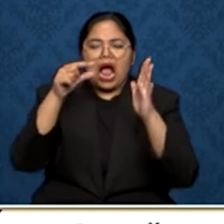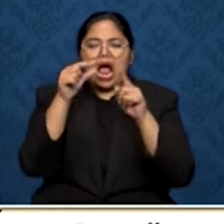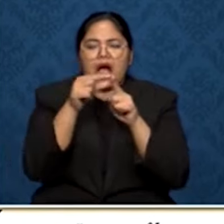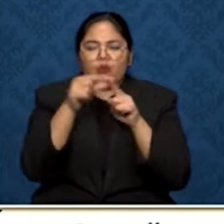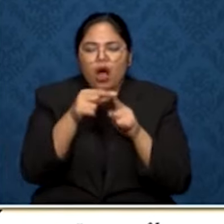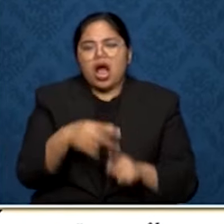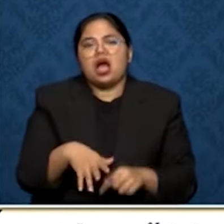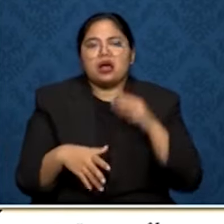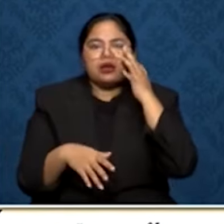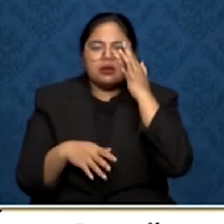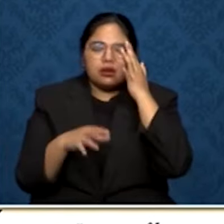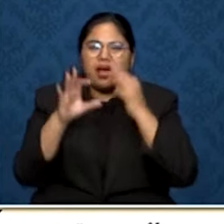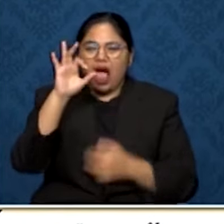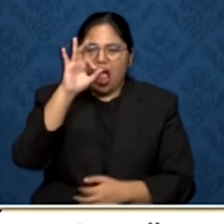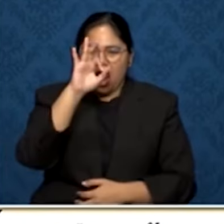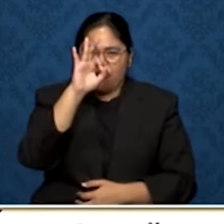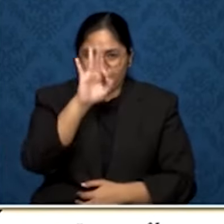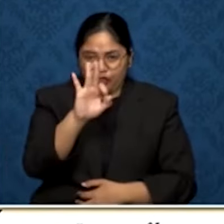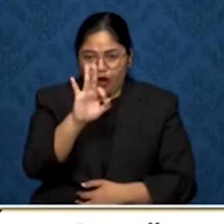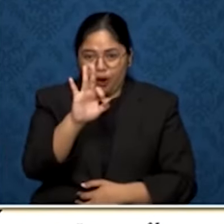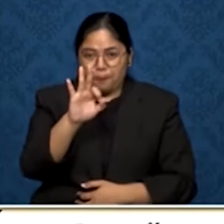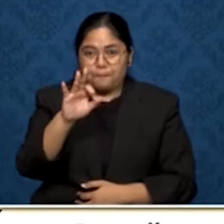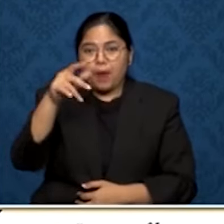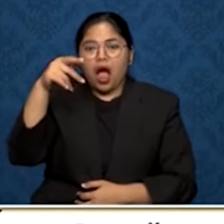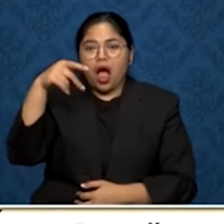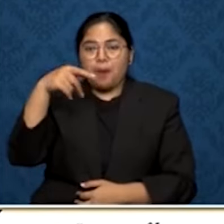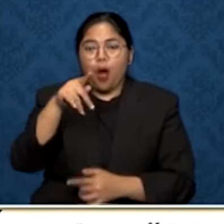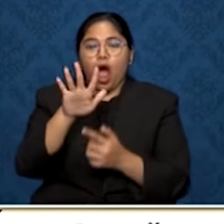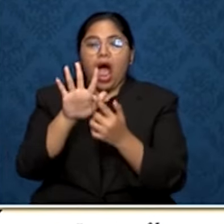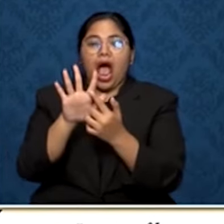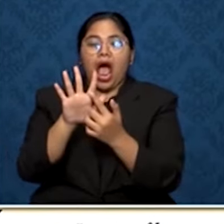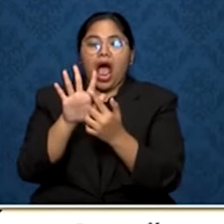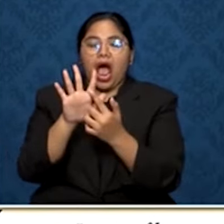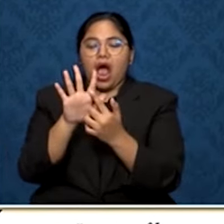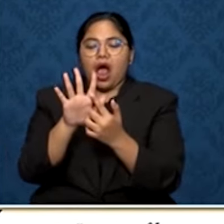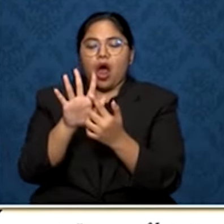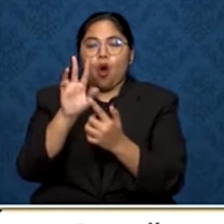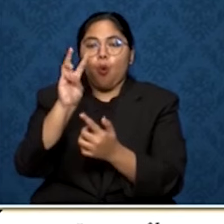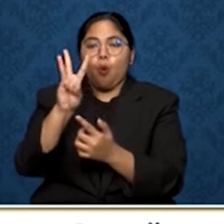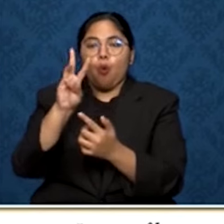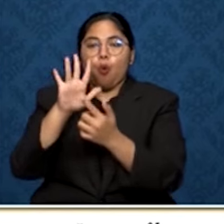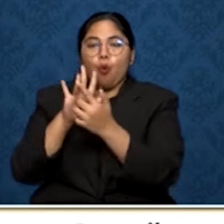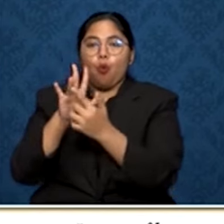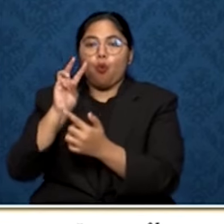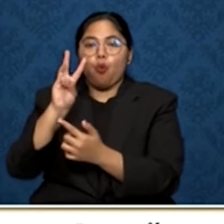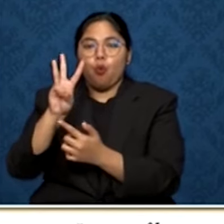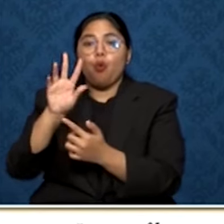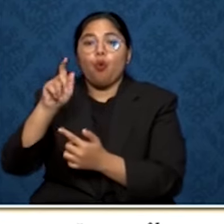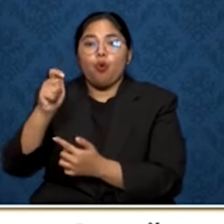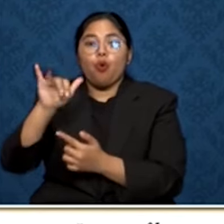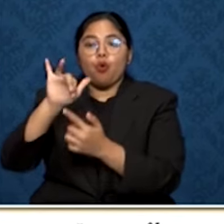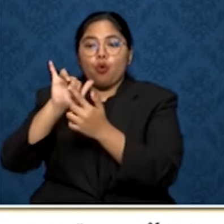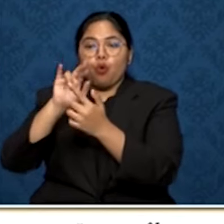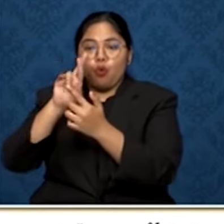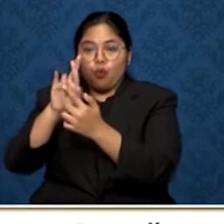วันก่อนผมดูเฟ็ดบุคไถอยู่เห็นนายกกนเหตุโครจากท่านสอๆ่านหนึ่ที่อยู่เมืองการผมลวั่นใจทานประทาน